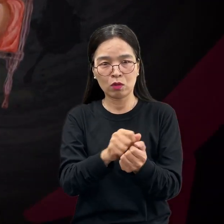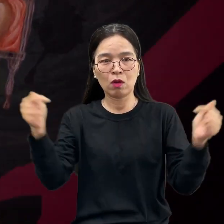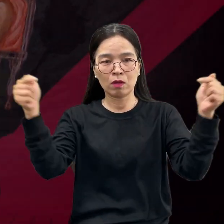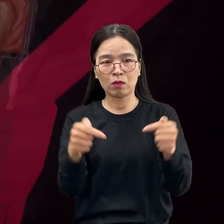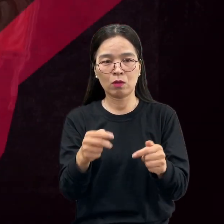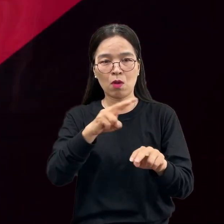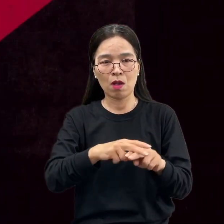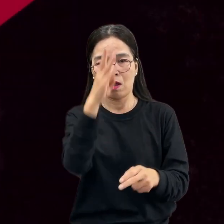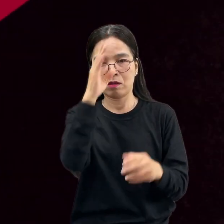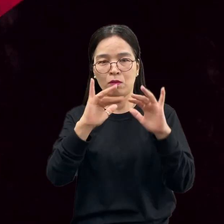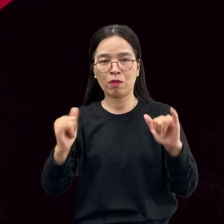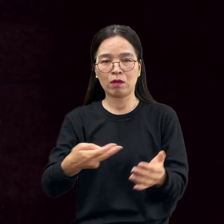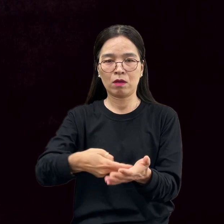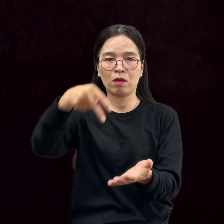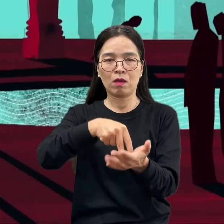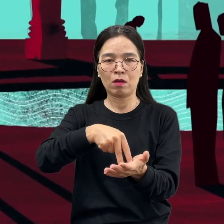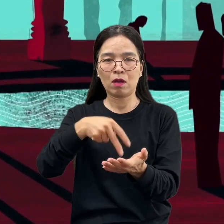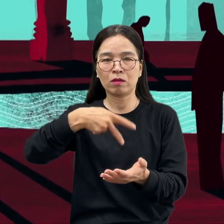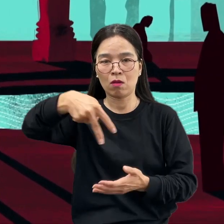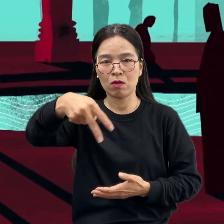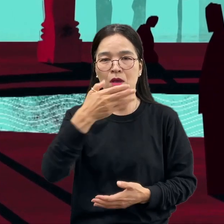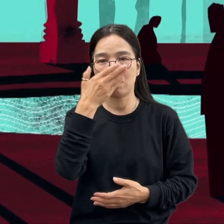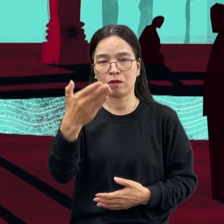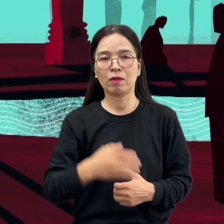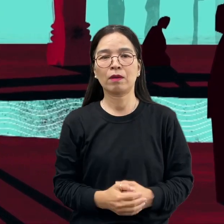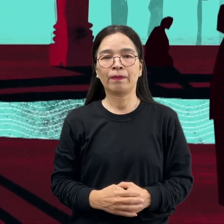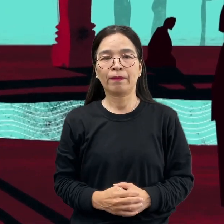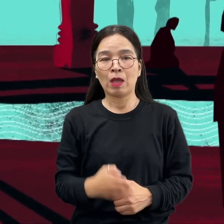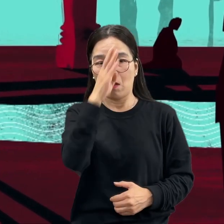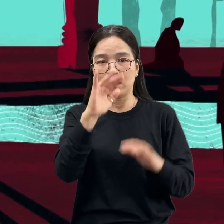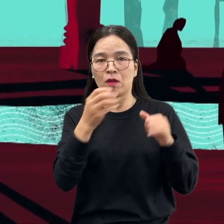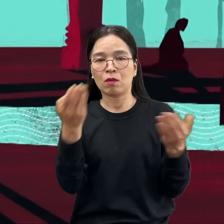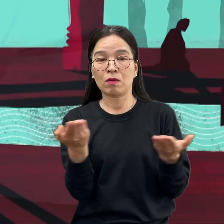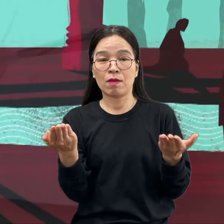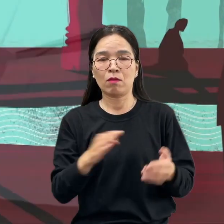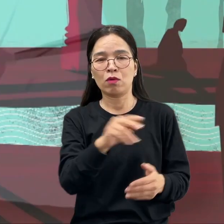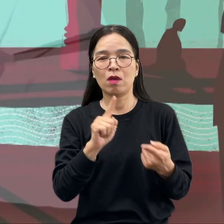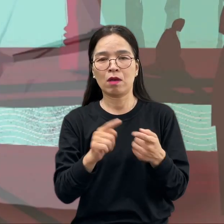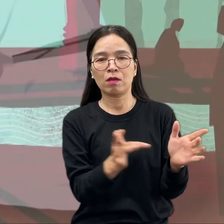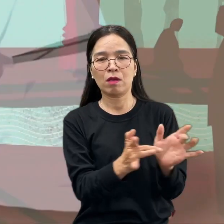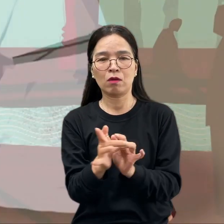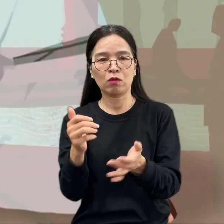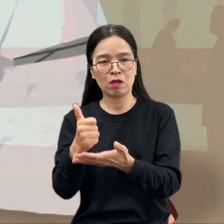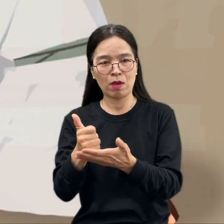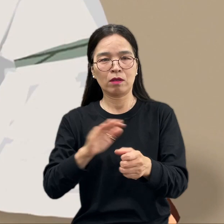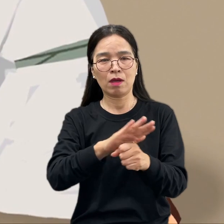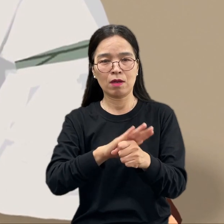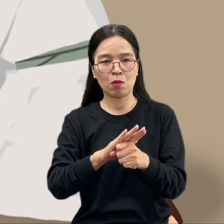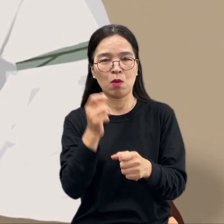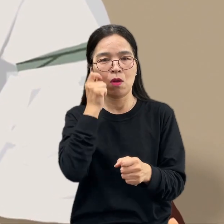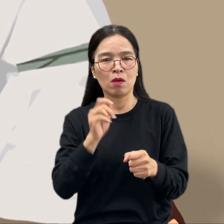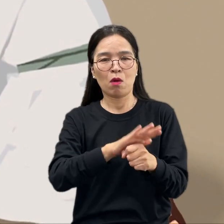하시고 앉은 뱅이를 일어나 걷게 하셨습니다. 병자성사는 우리에 대한 예수님의